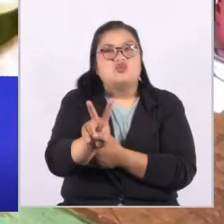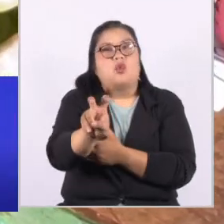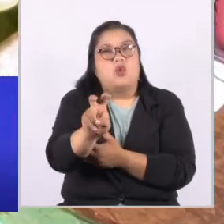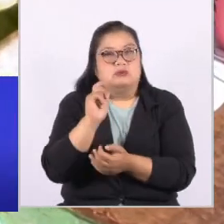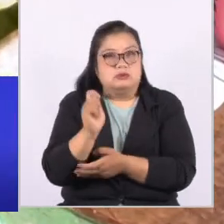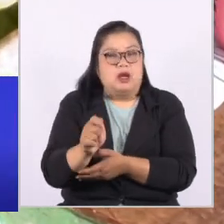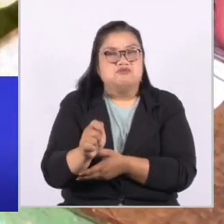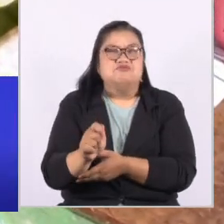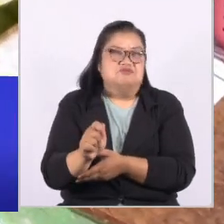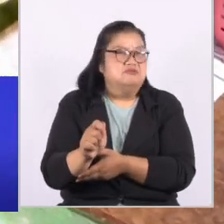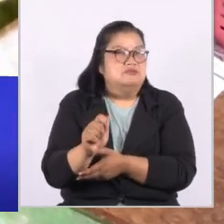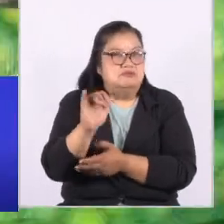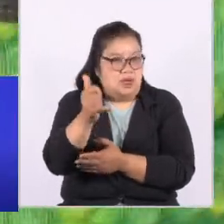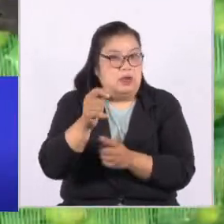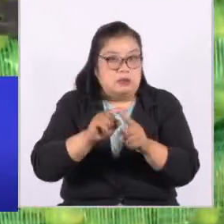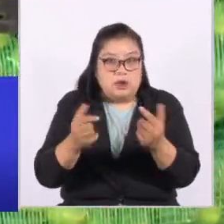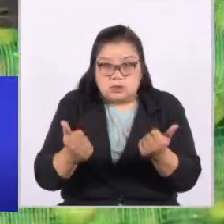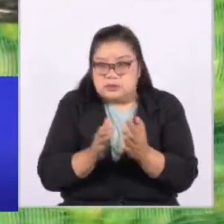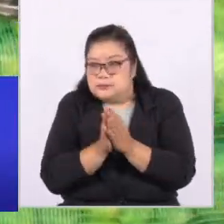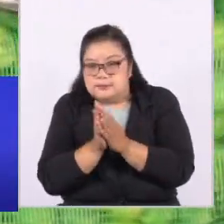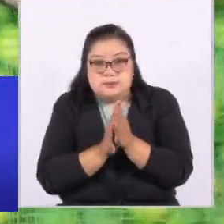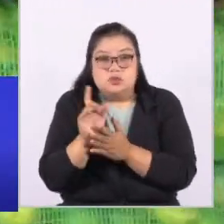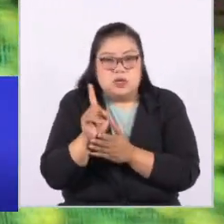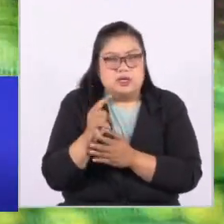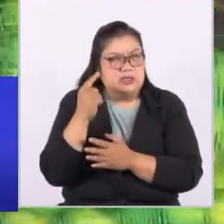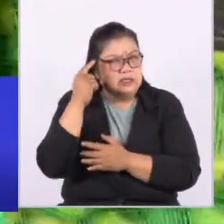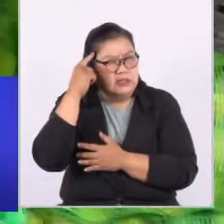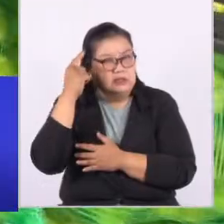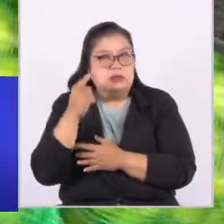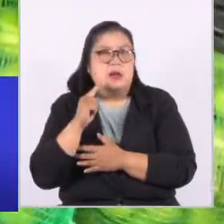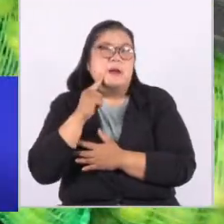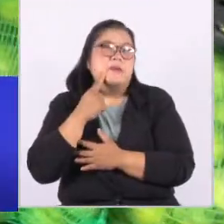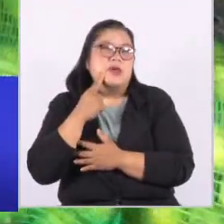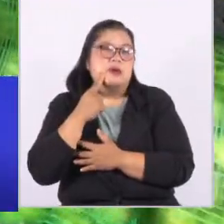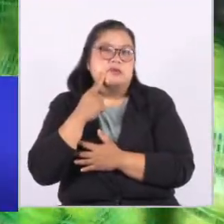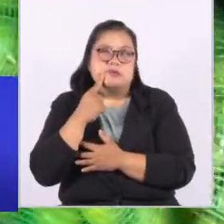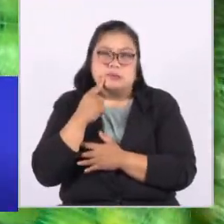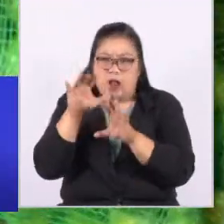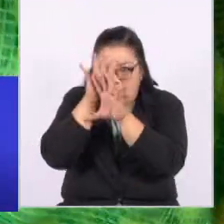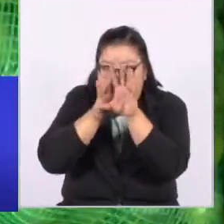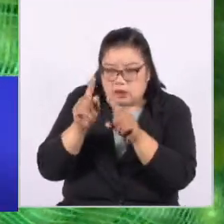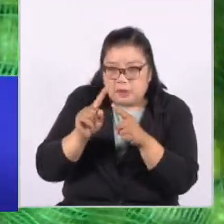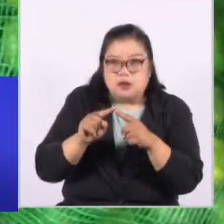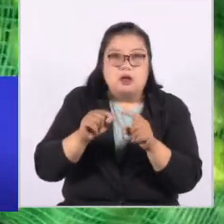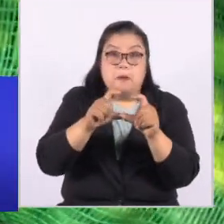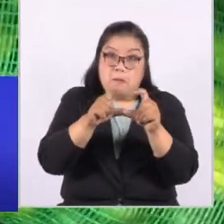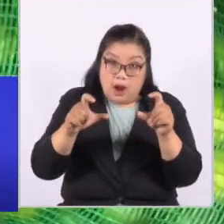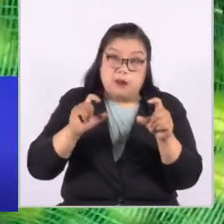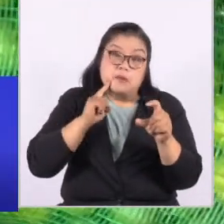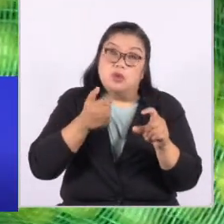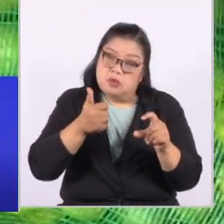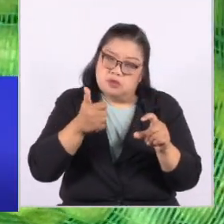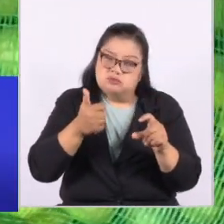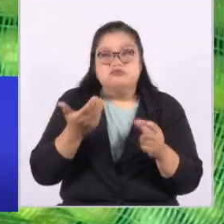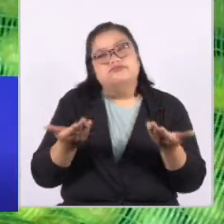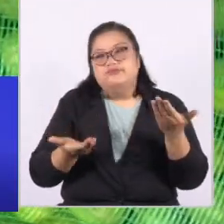ตอนนี้เนี่ยก็พยายามจะหาผลผลิตทางการเกษตรที่มีรสเปรี้ยวอื่นๆมาแทนกันได้ไหมมะขามแบบที่พี่แป๊ะบอกนี่นะคะก็อาจจะเป็นอีก